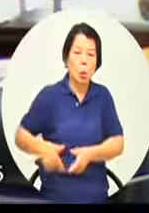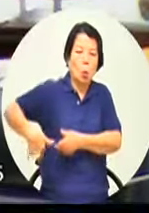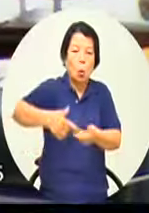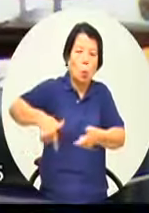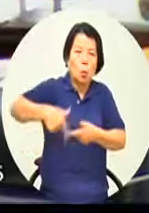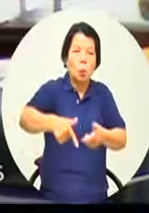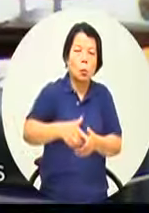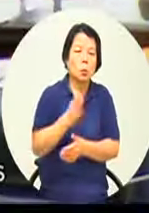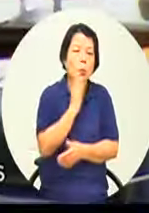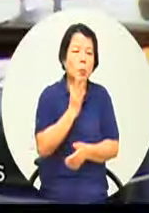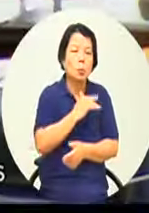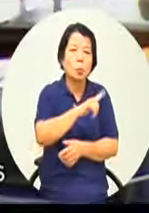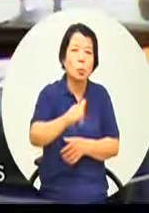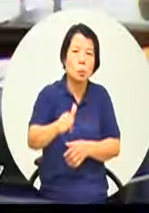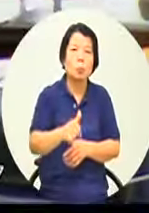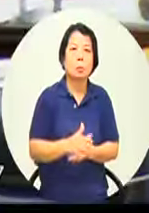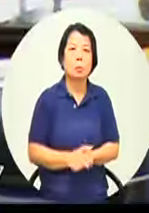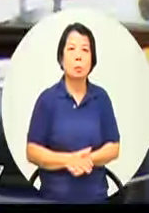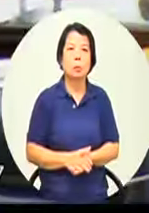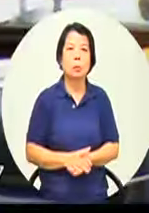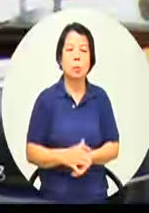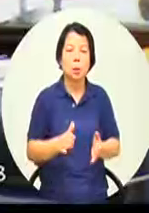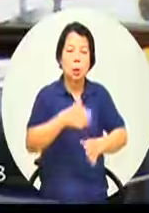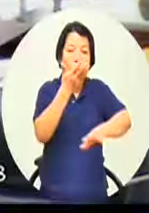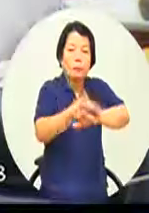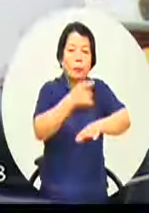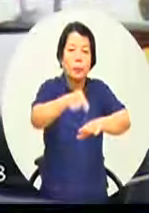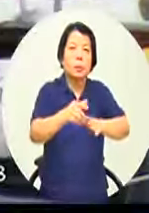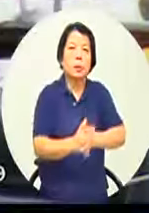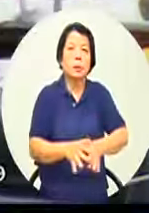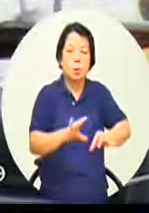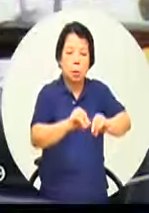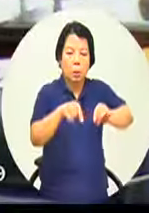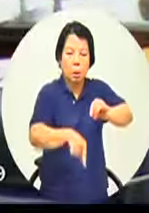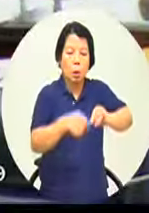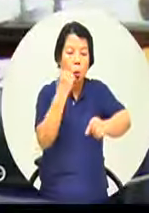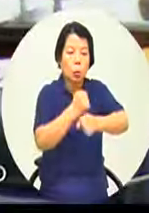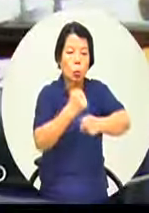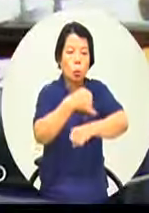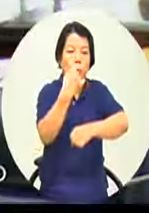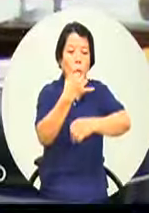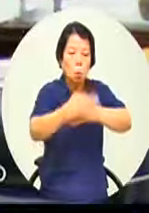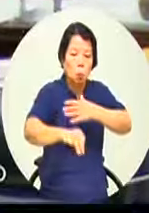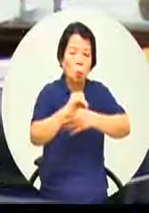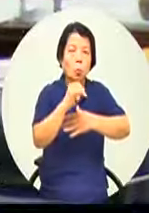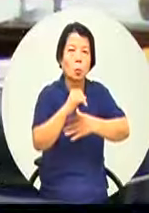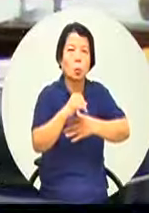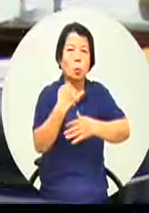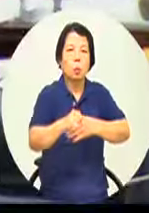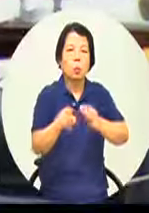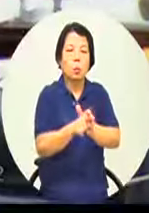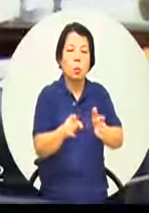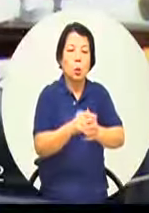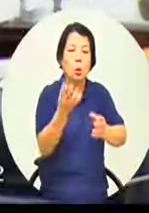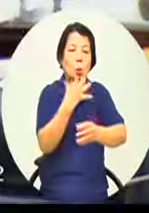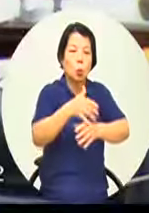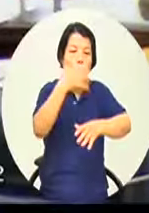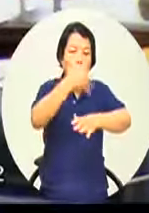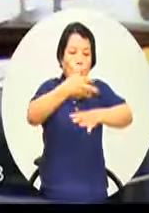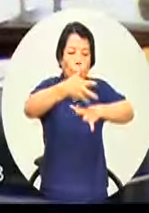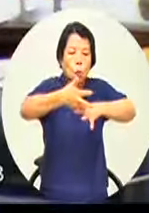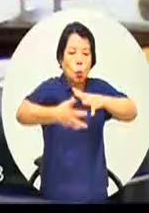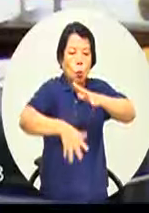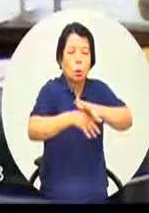去到遐。啊，其实你放伊顶管下骹迄层啊，做无好，其实就变会渗下去，会变成地下